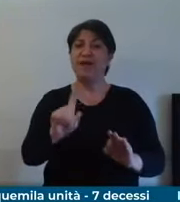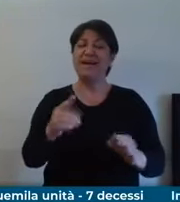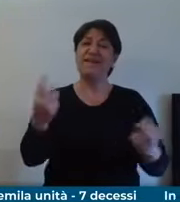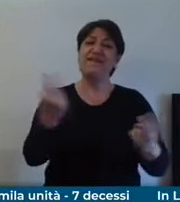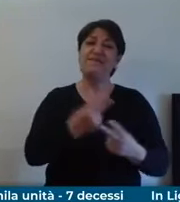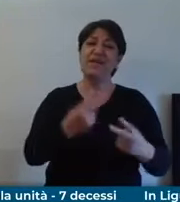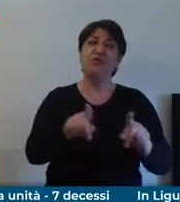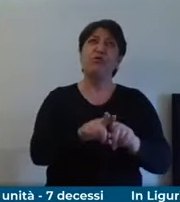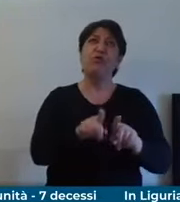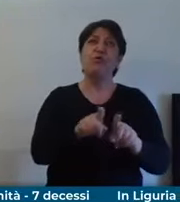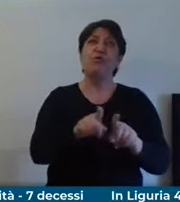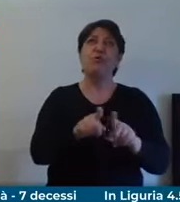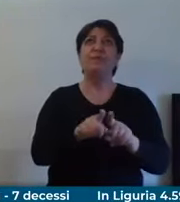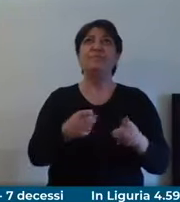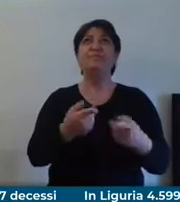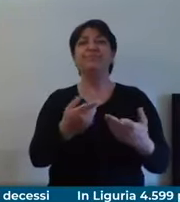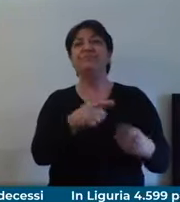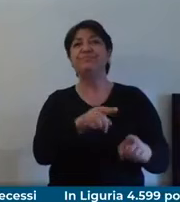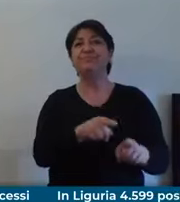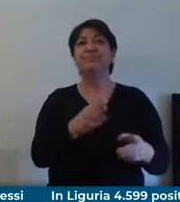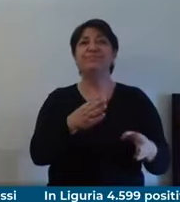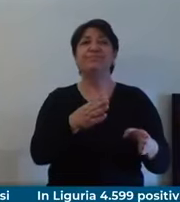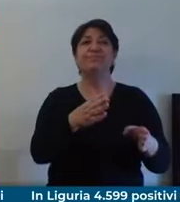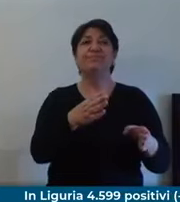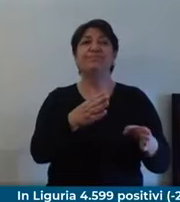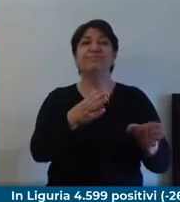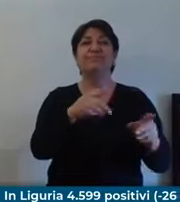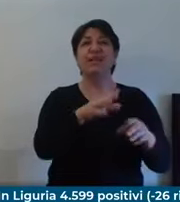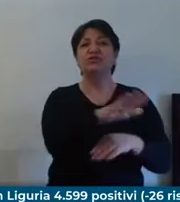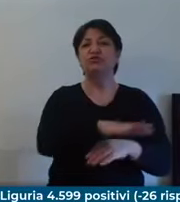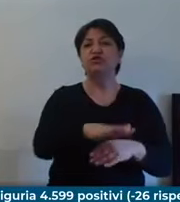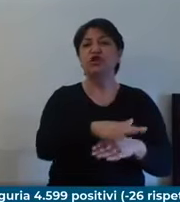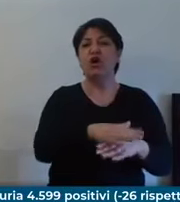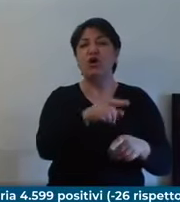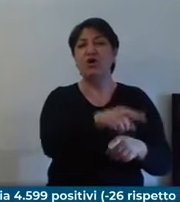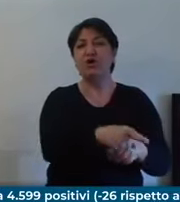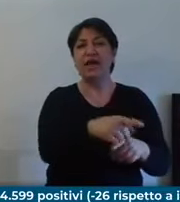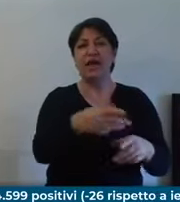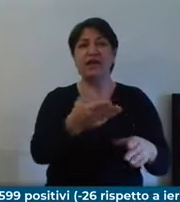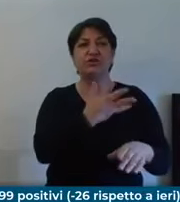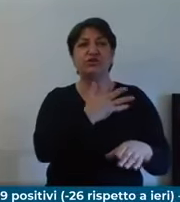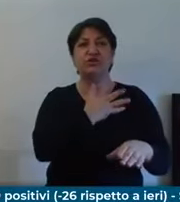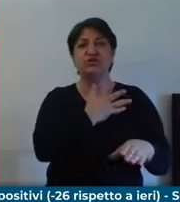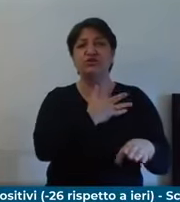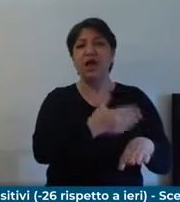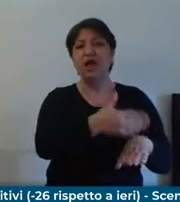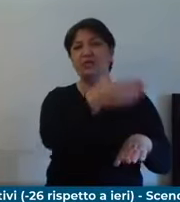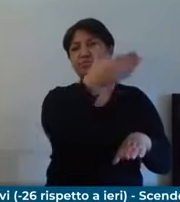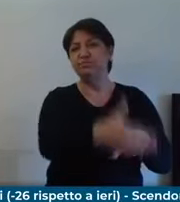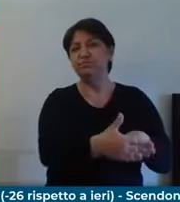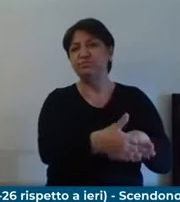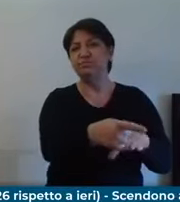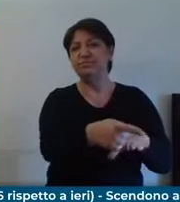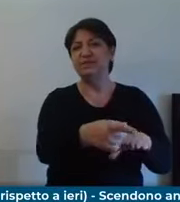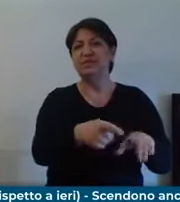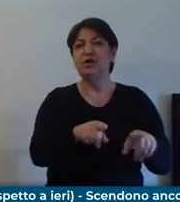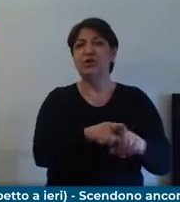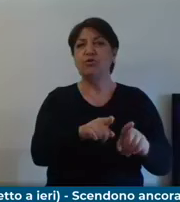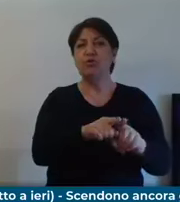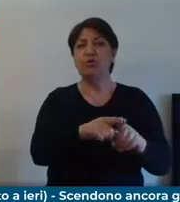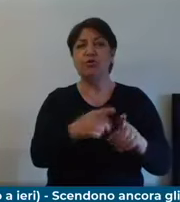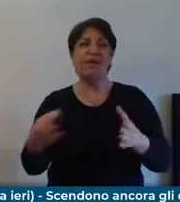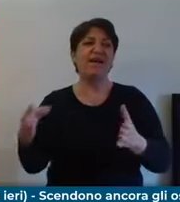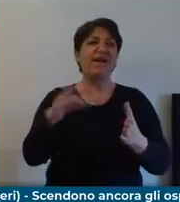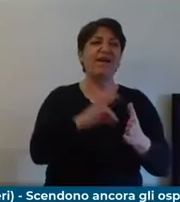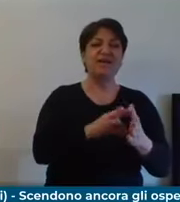persone per andare a lavorare, o forse questo è un errore, non lo so. Comunque metteremo in cantiere tutte e due le piste e poi ovviamente ogni cittadino sceglierà quale